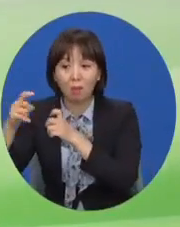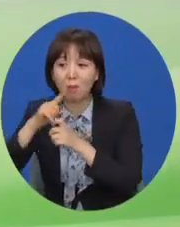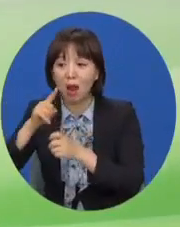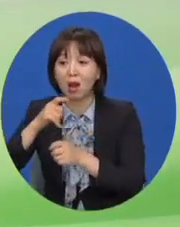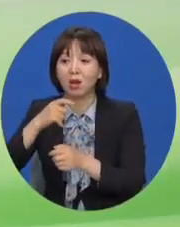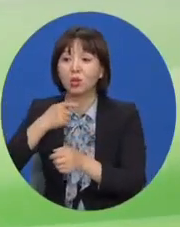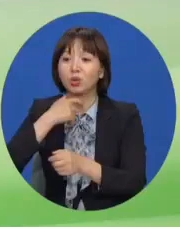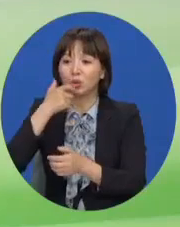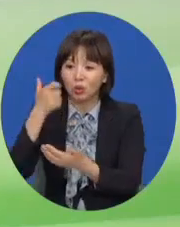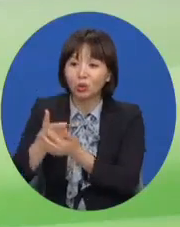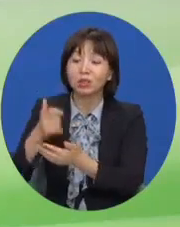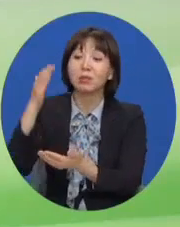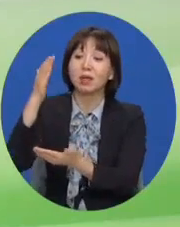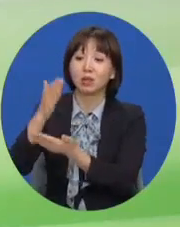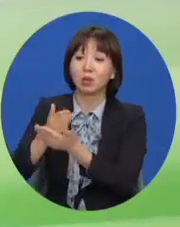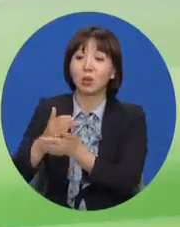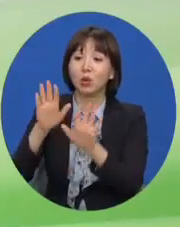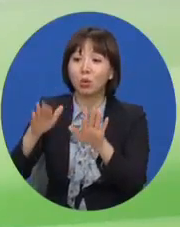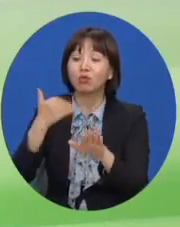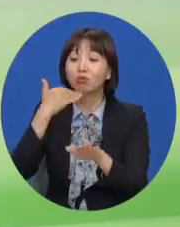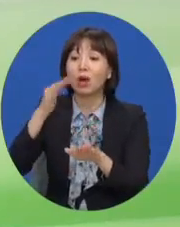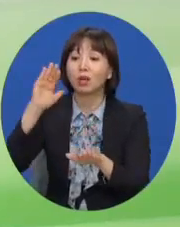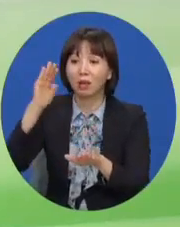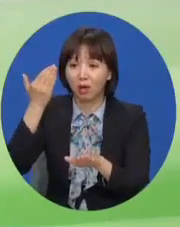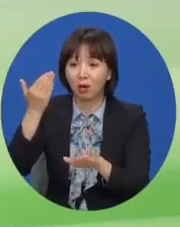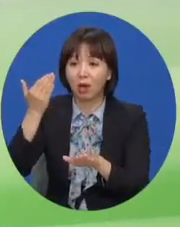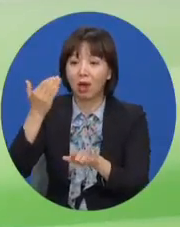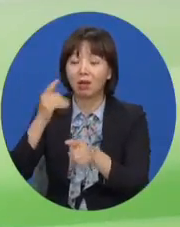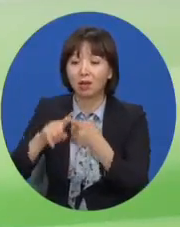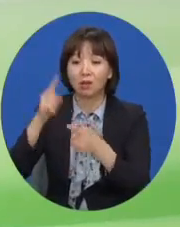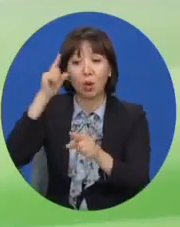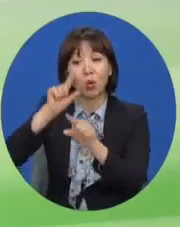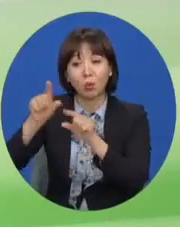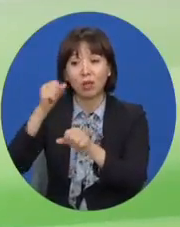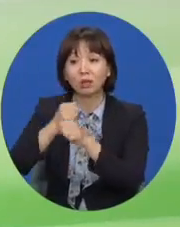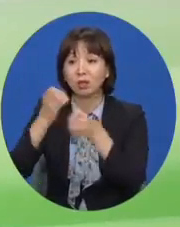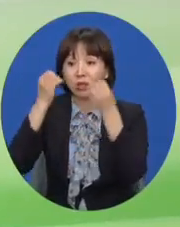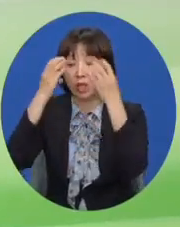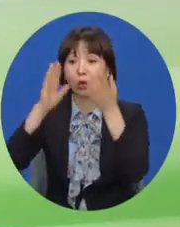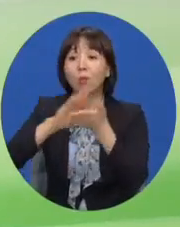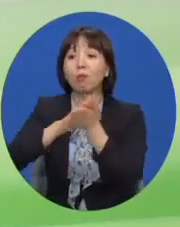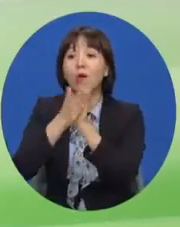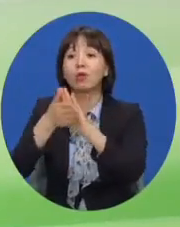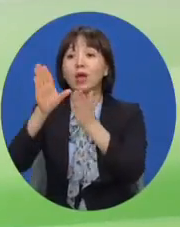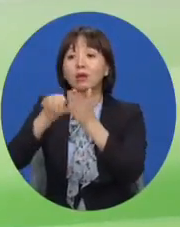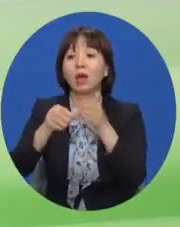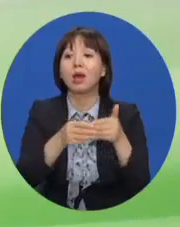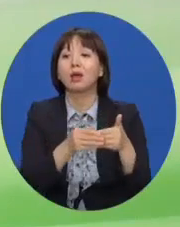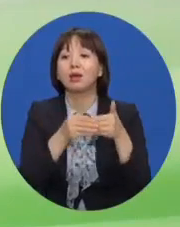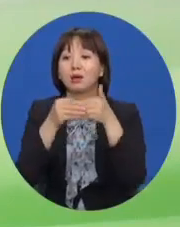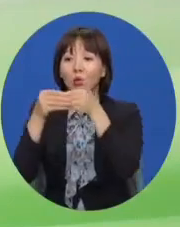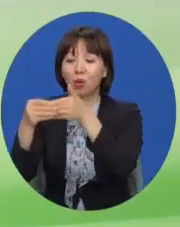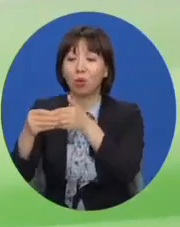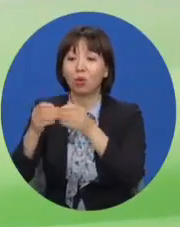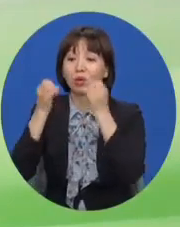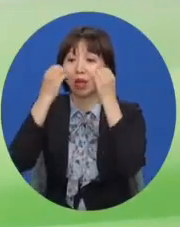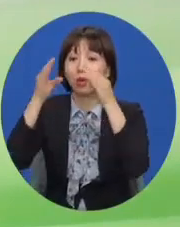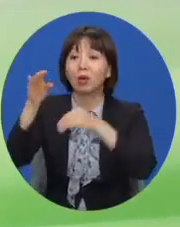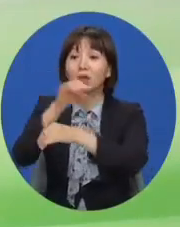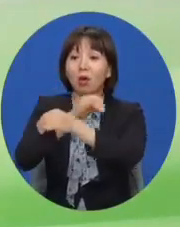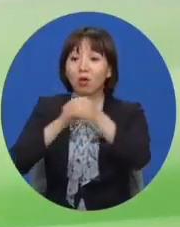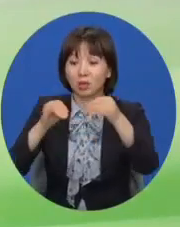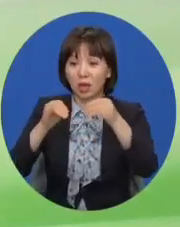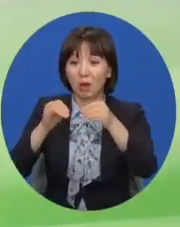마시고 이번에는 누가 되어야 될 것인가를 고민하셔서 이제 새로운 변화의 시대를 이끌어가고 새로운 경제